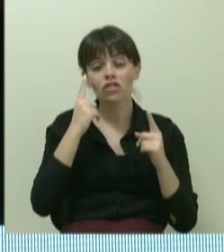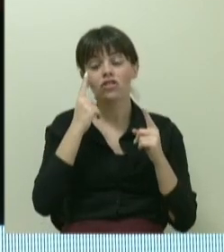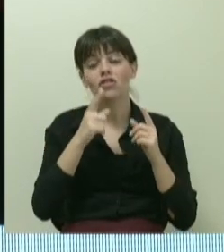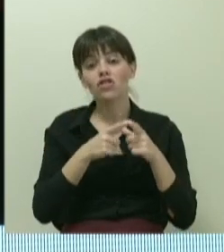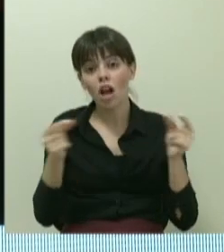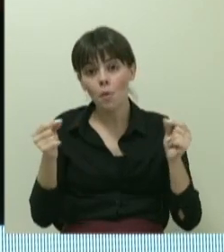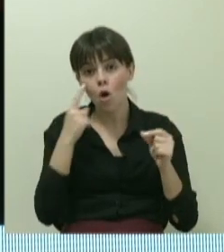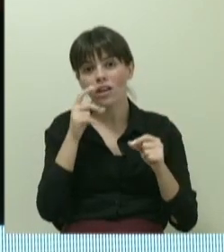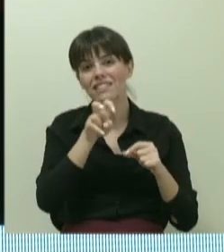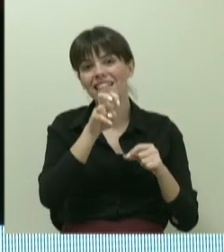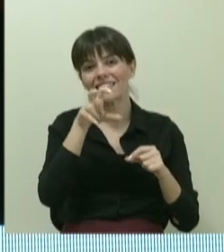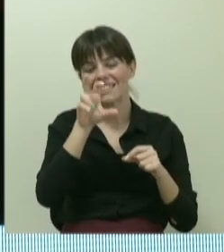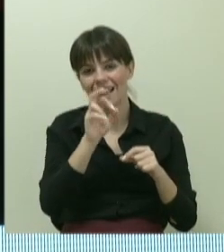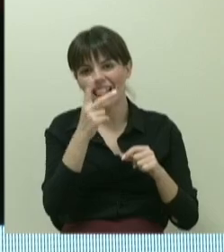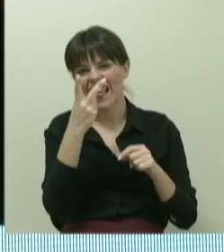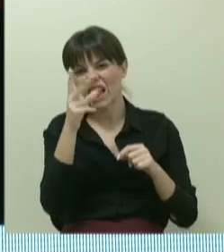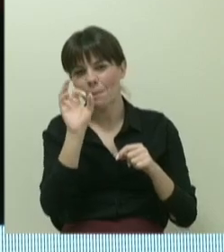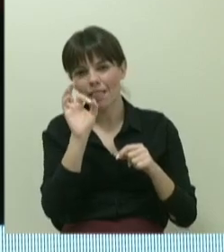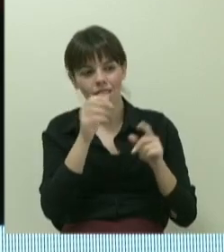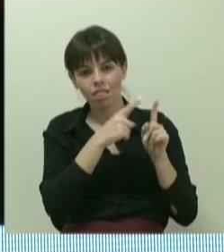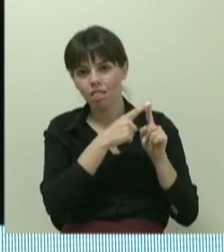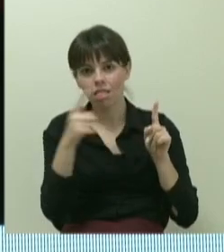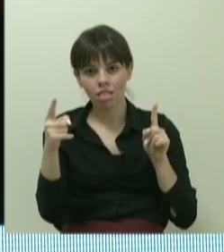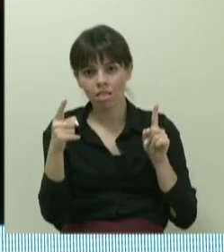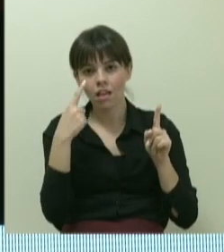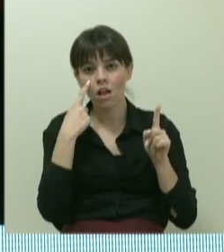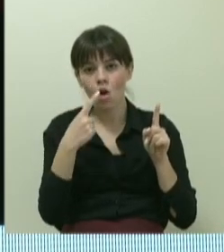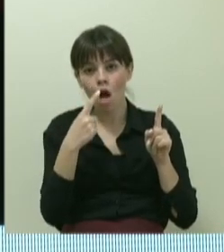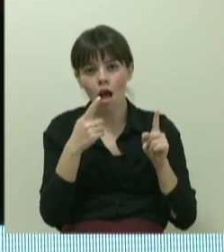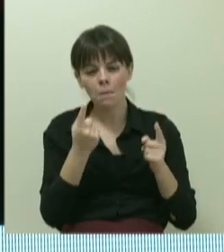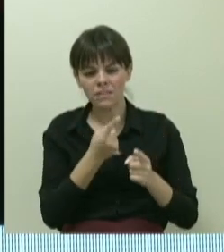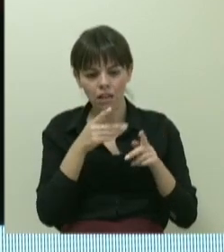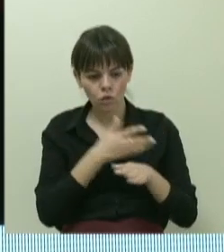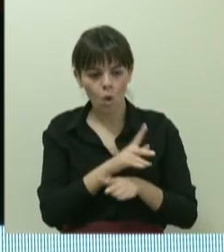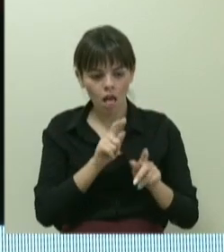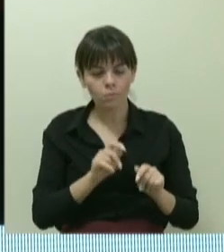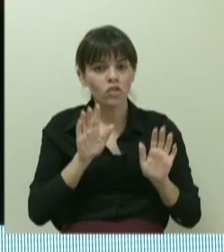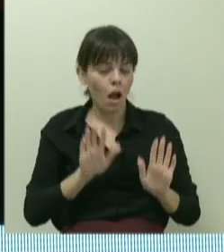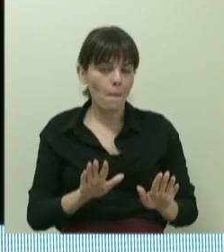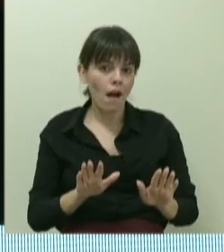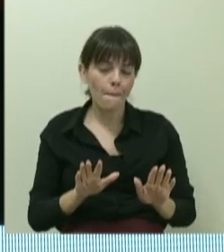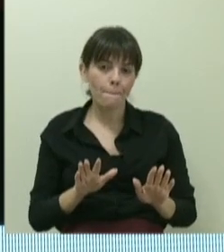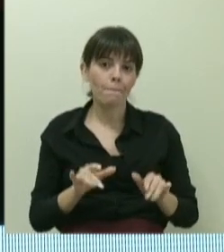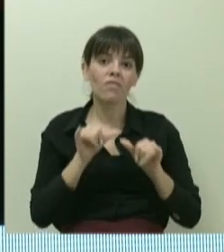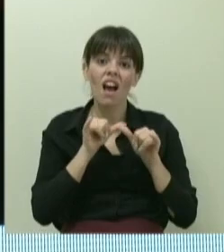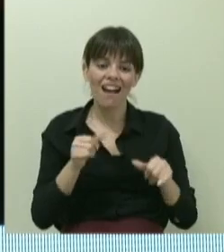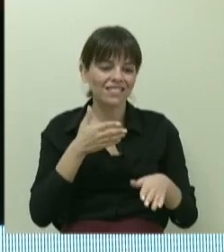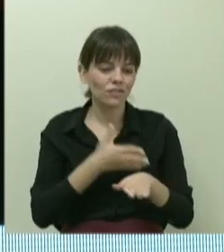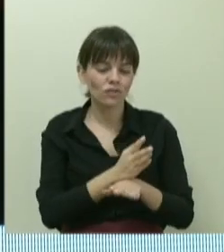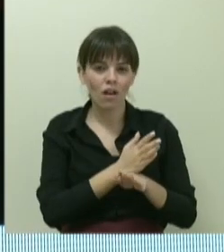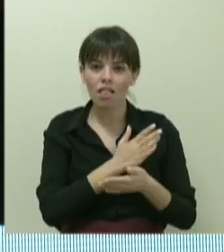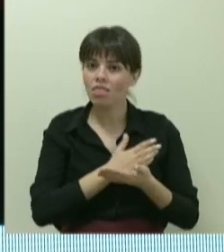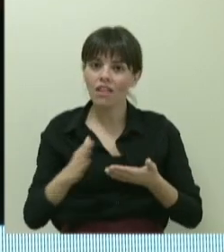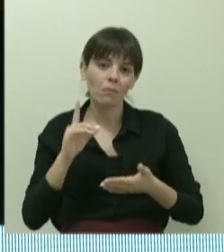Japonya 80-2000 döneminde bir şeyleri doğru yapmış ama aynı doğruları